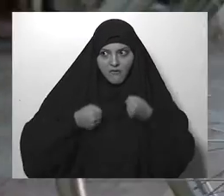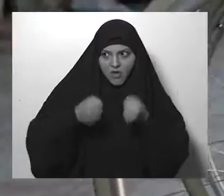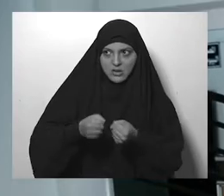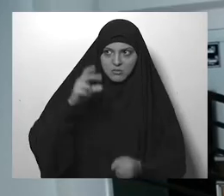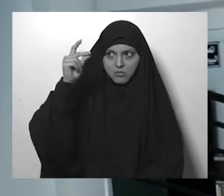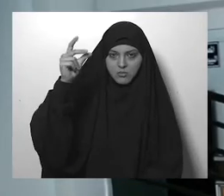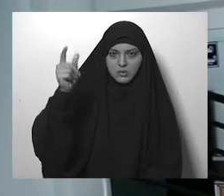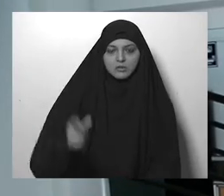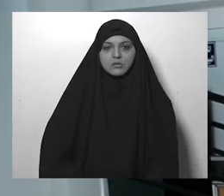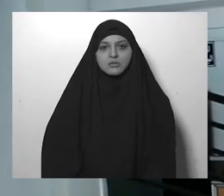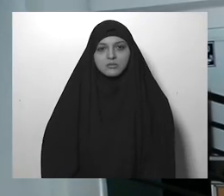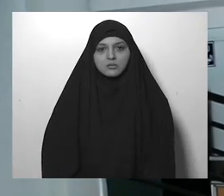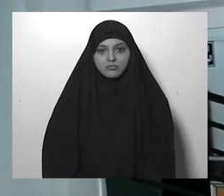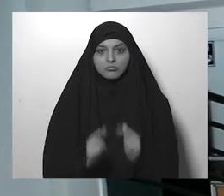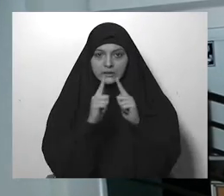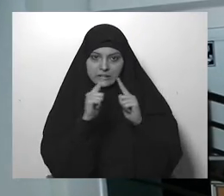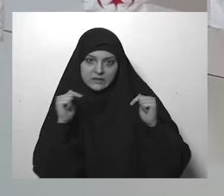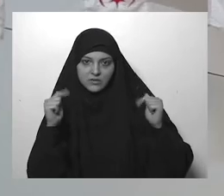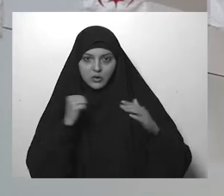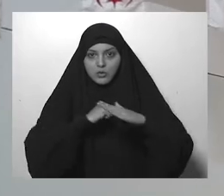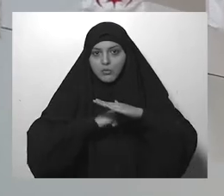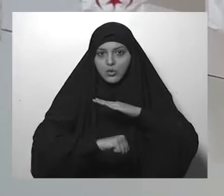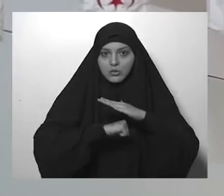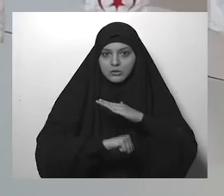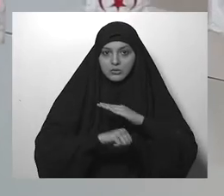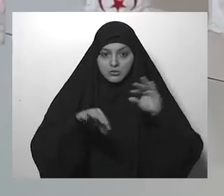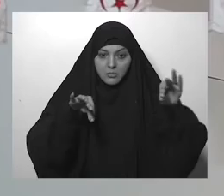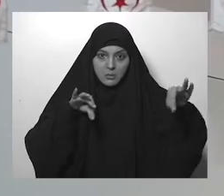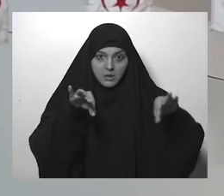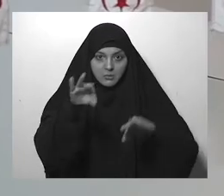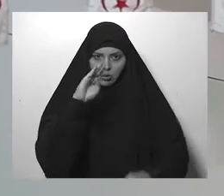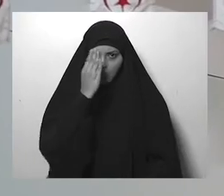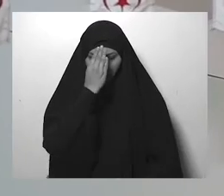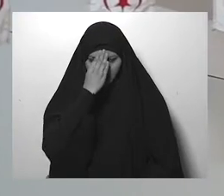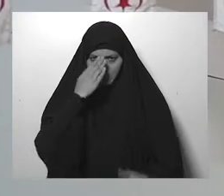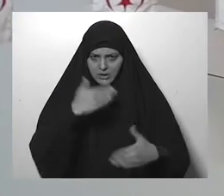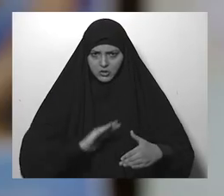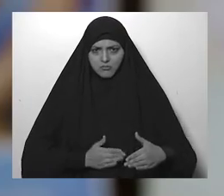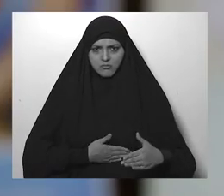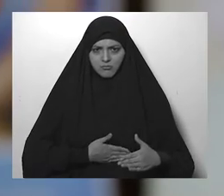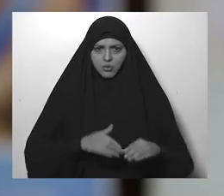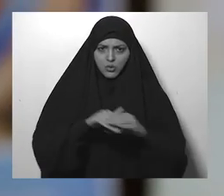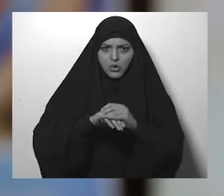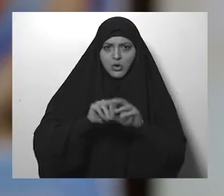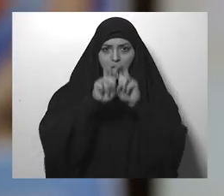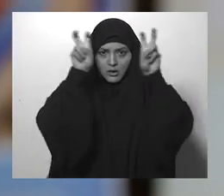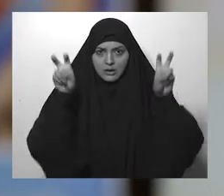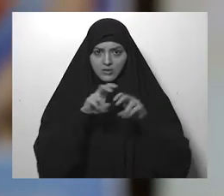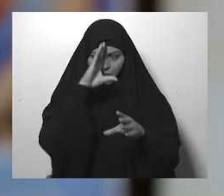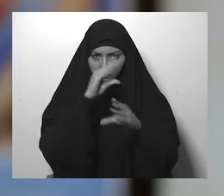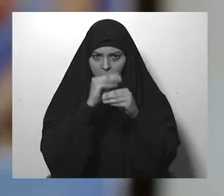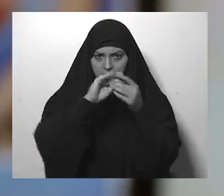proposition donc les différentes productions du mapping les connaissances acquises dans le cadre de la formation en e-learning